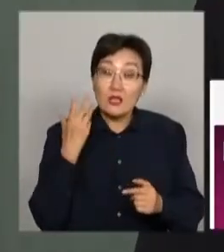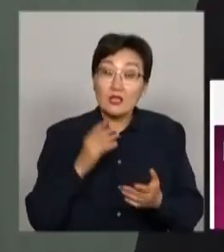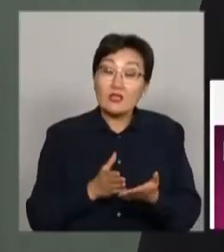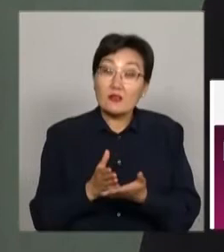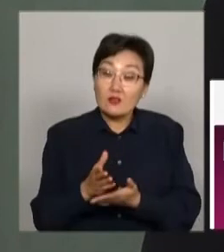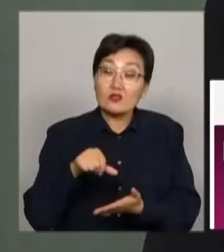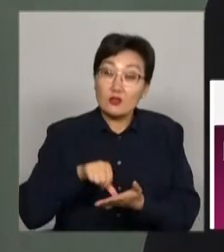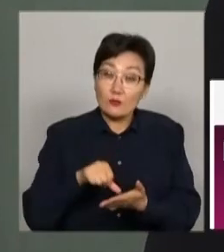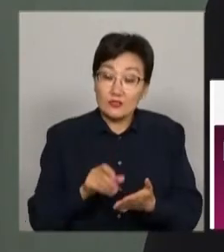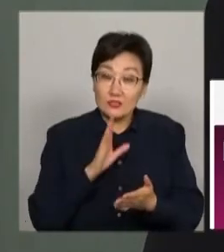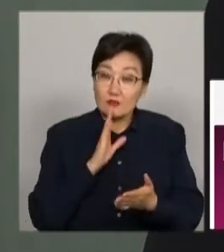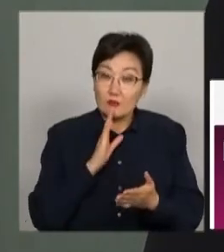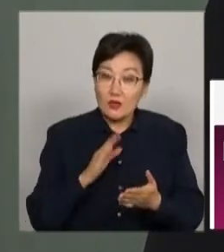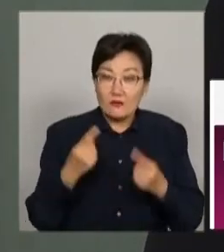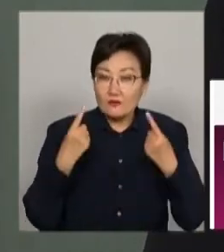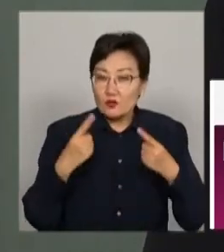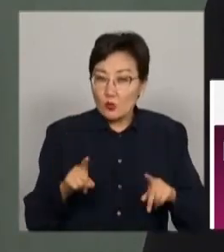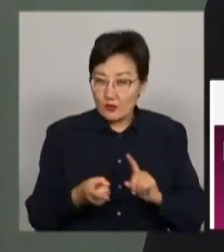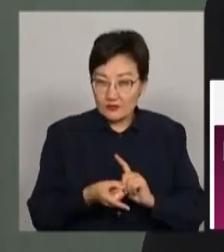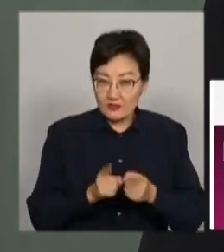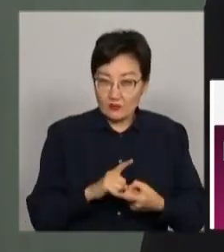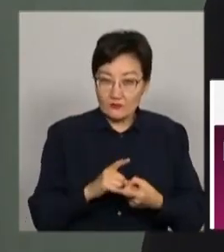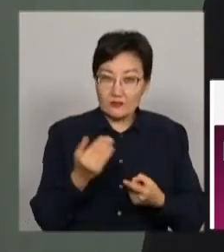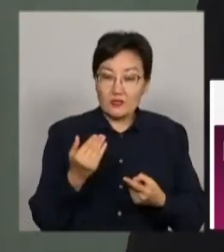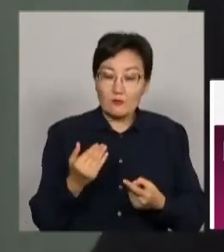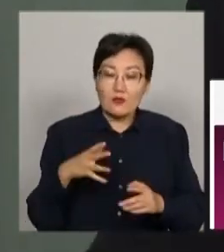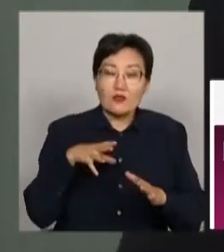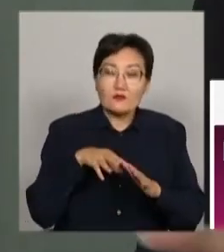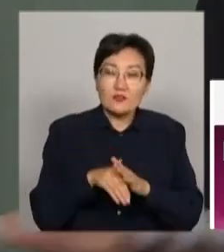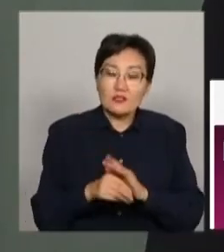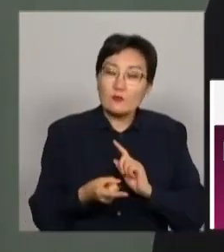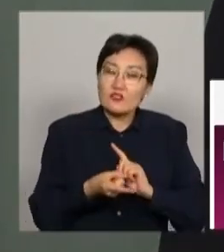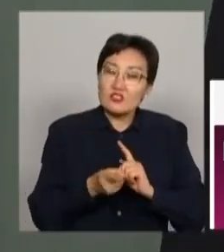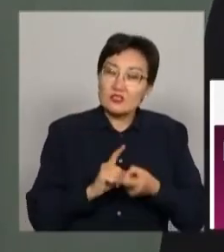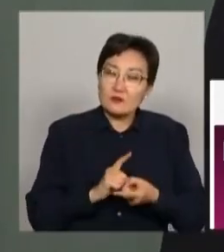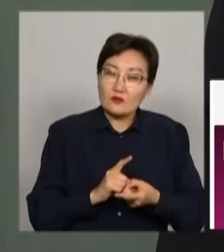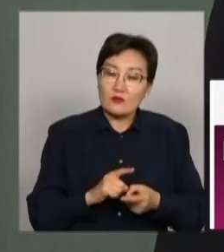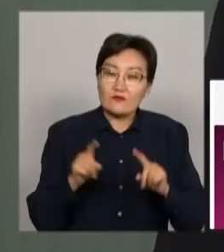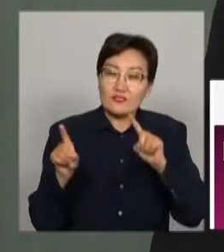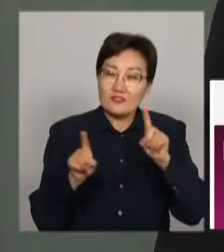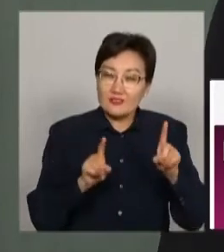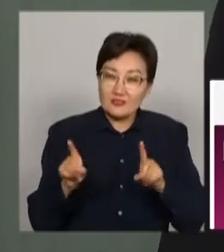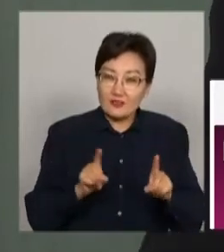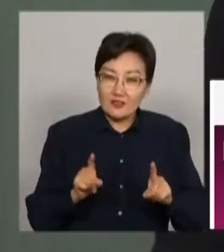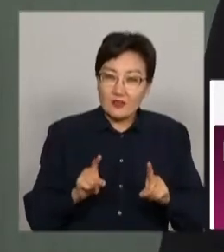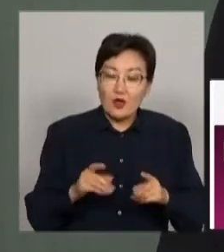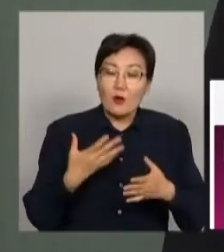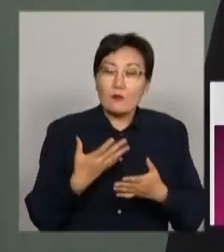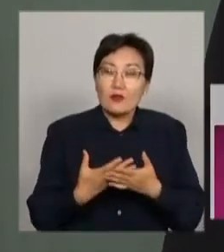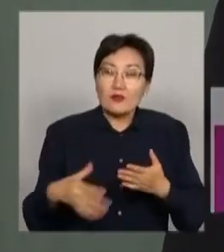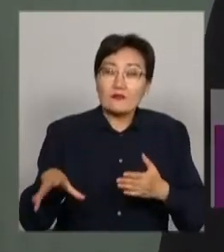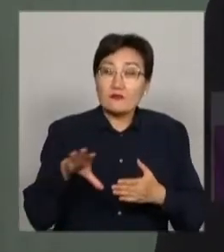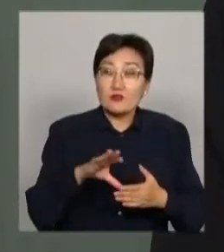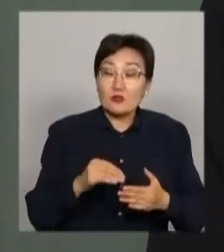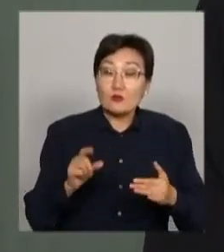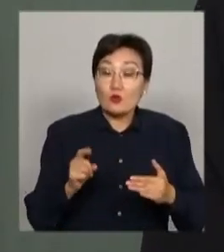сцену, девочка вот она совсем другая становится. Она включается, она прям становится прям звездой и выкладывается на все